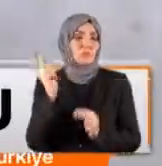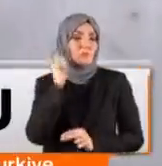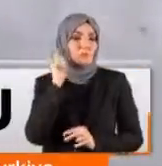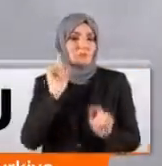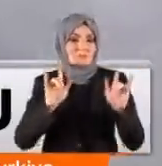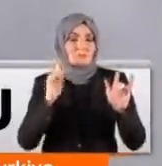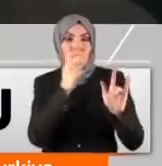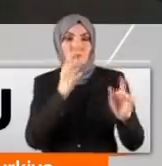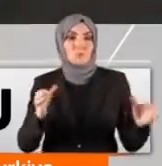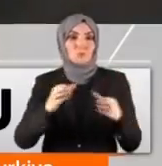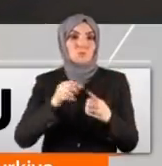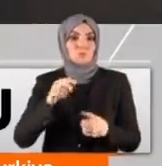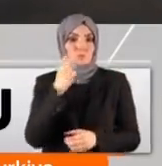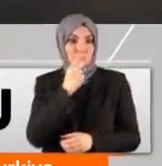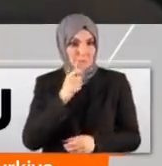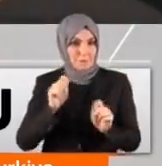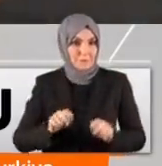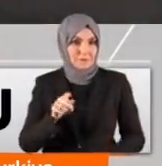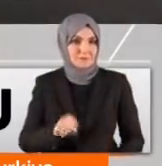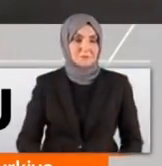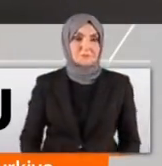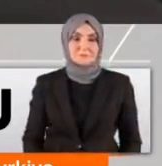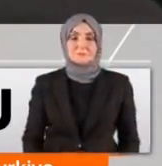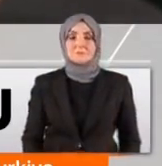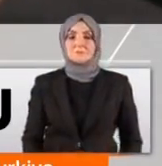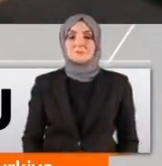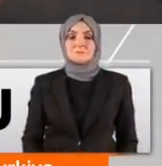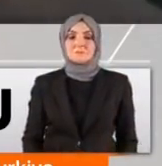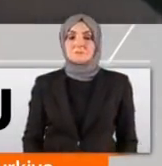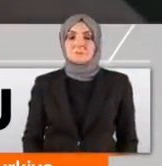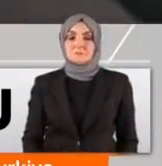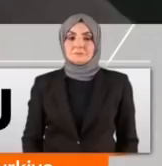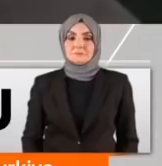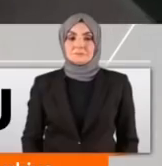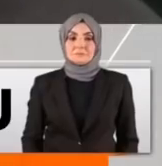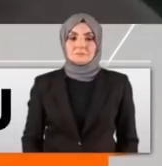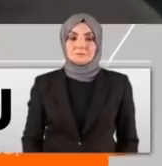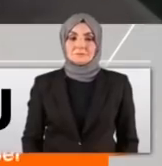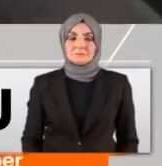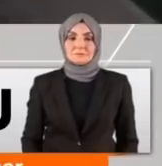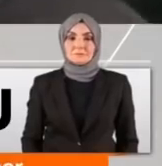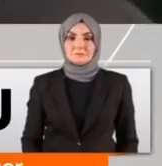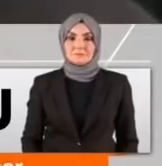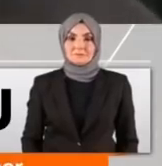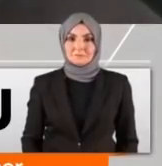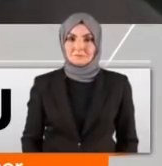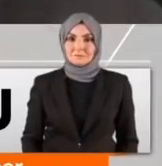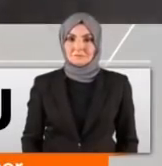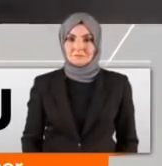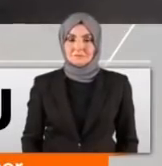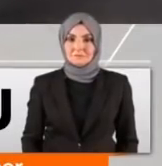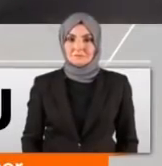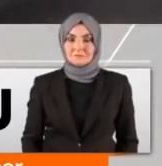Roger Waters an geldi İsrail bir ölçü devlettir insanların evlerinden soykırım gibi çıkarılmasına destek oluyorsunuz